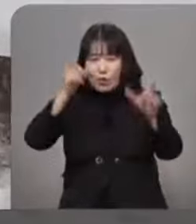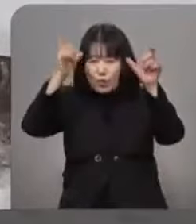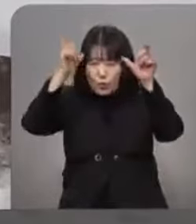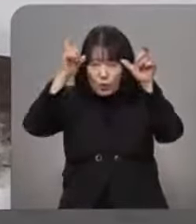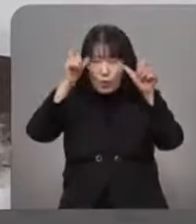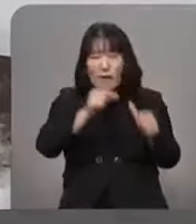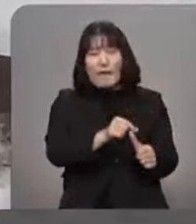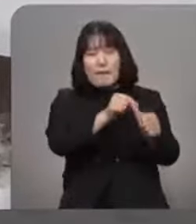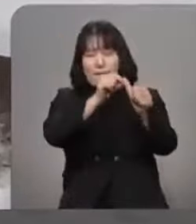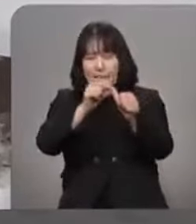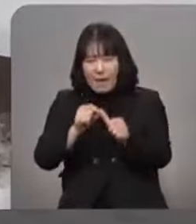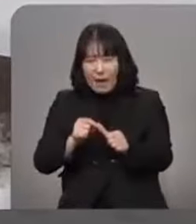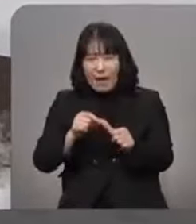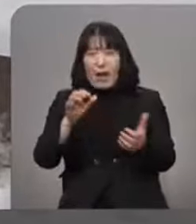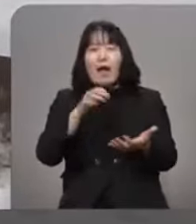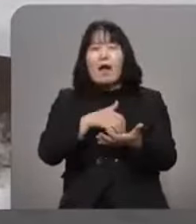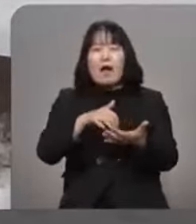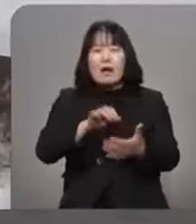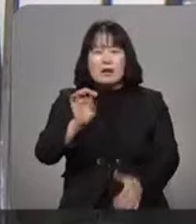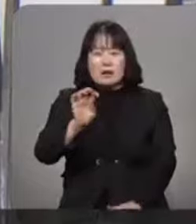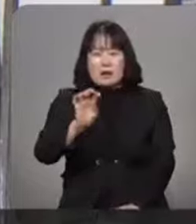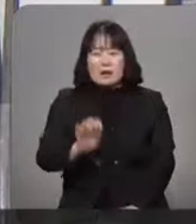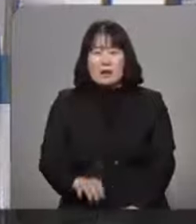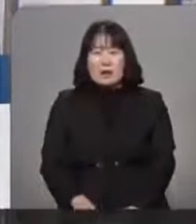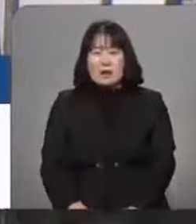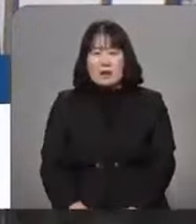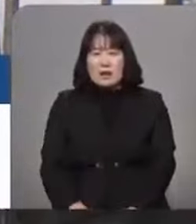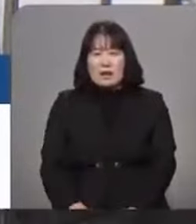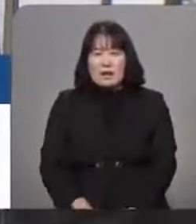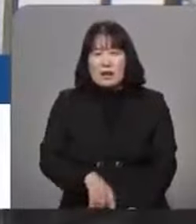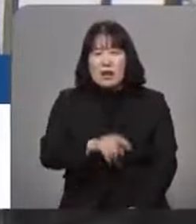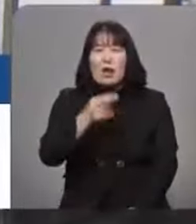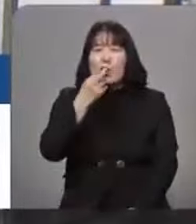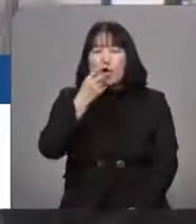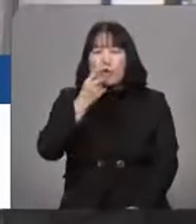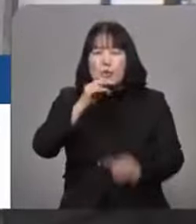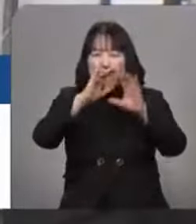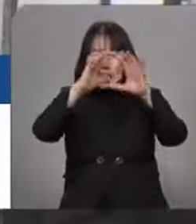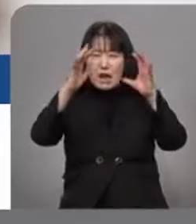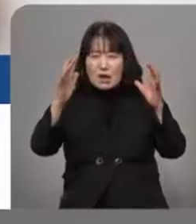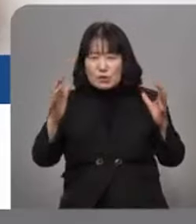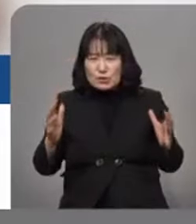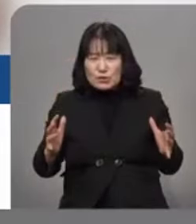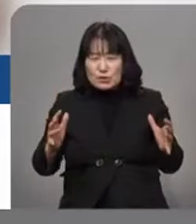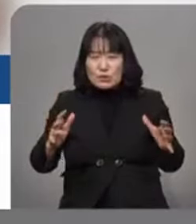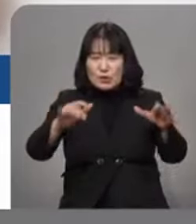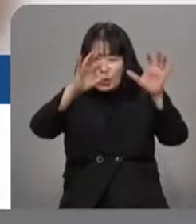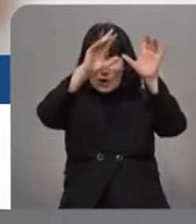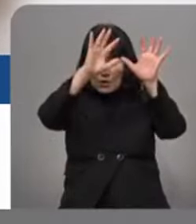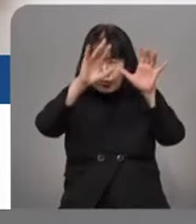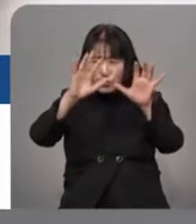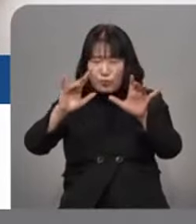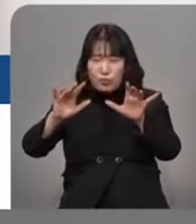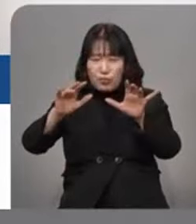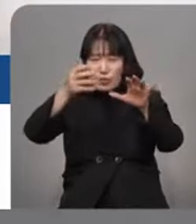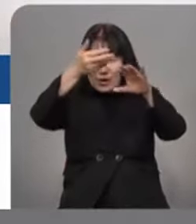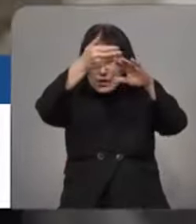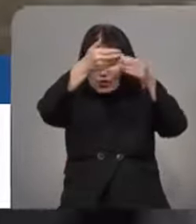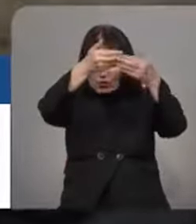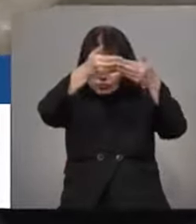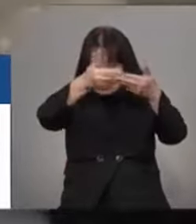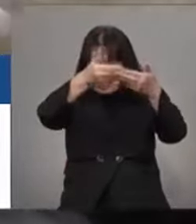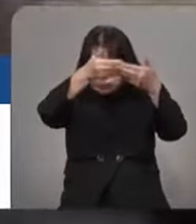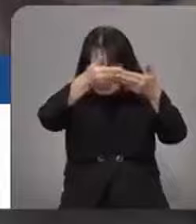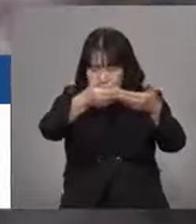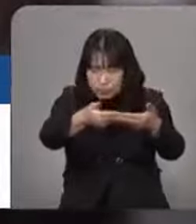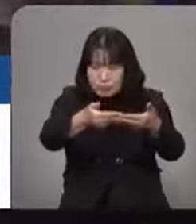구조하기 위해서입니다. 비닐하우스형 우사가 이제 무게가 많은 눈이 오다 보니까 그 하중에 의해서